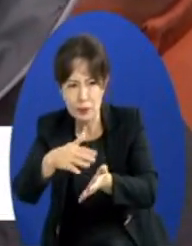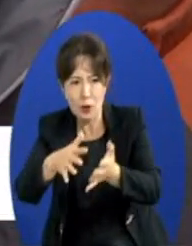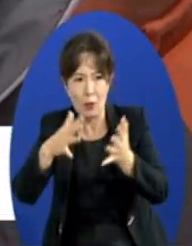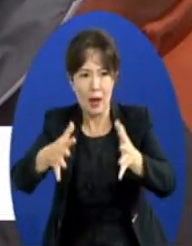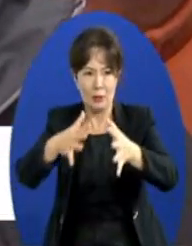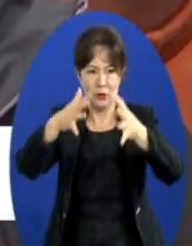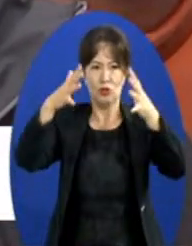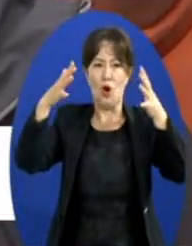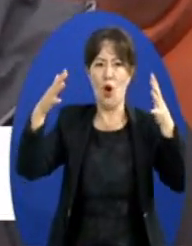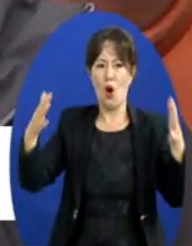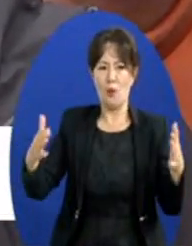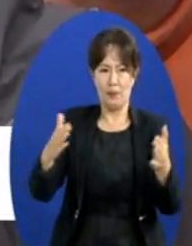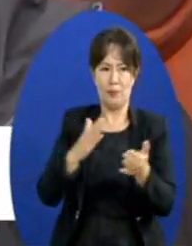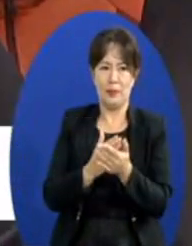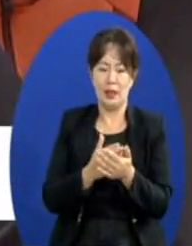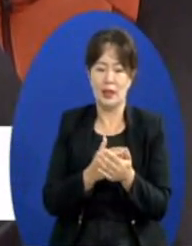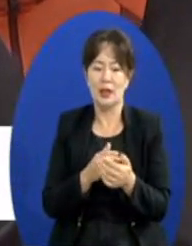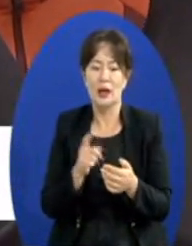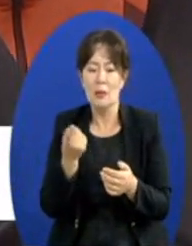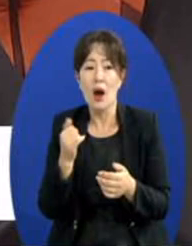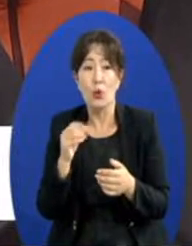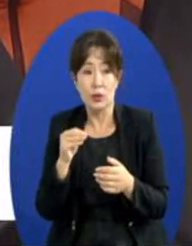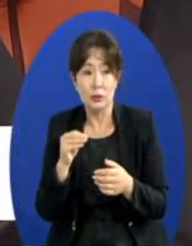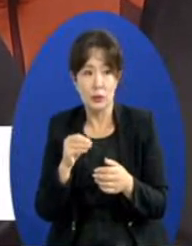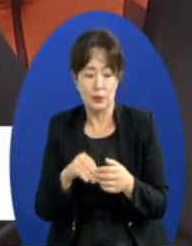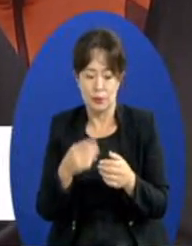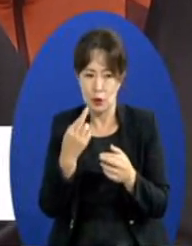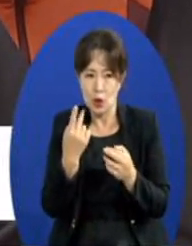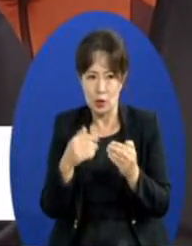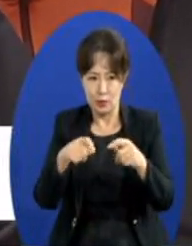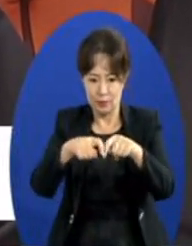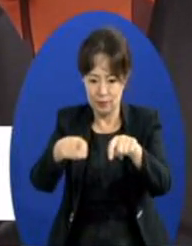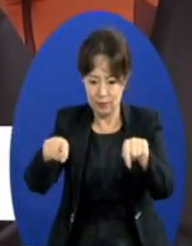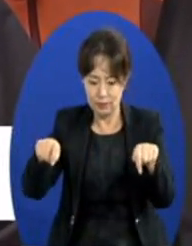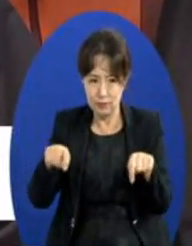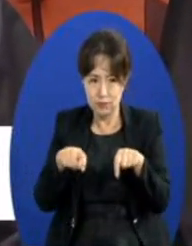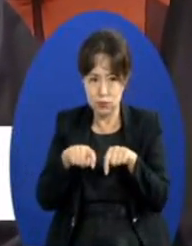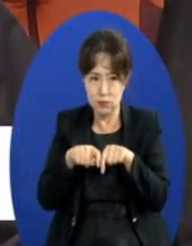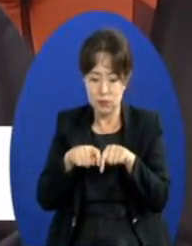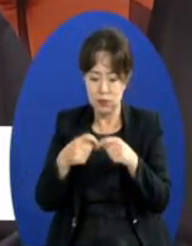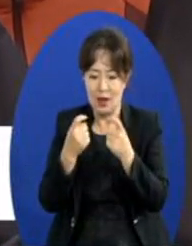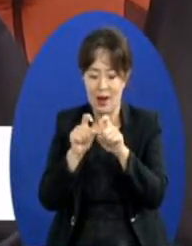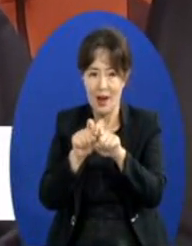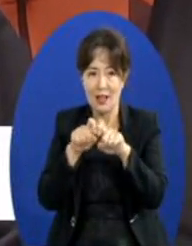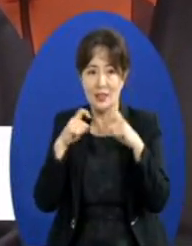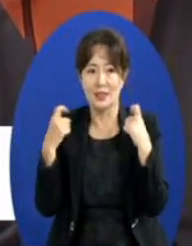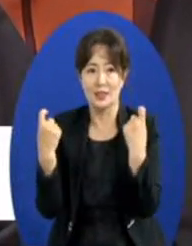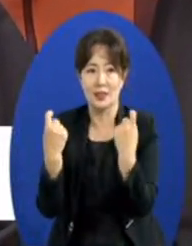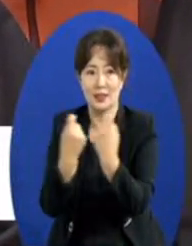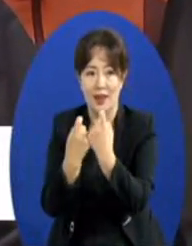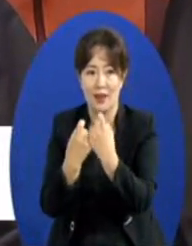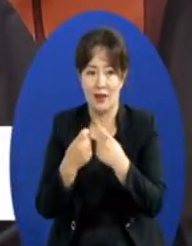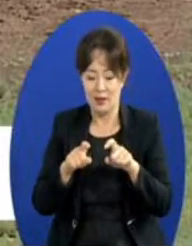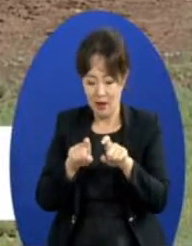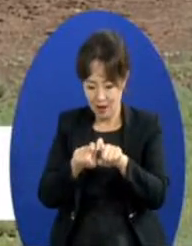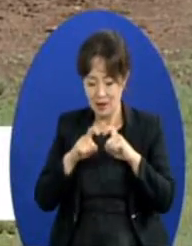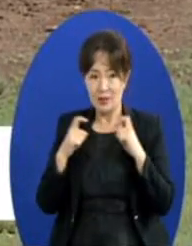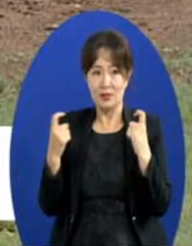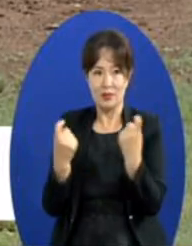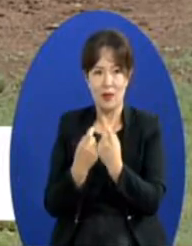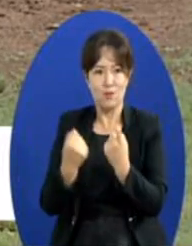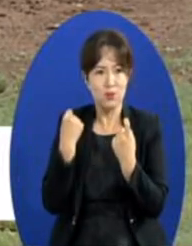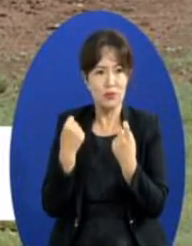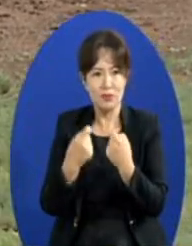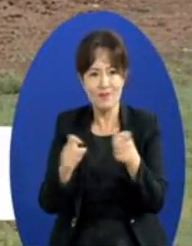нэлээд том байна л та. Харьцангуй том байна. Тэр энэ давхар хэрэмтэй ийм ордон бол бас байхгүй шүү дээ. Одоогоор энэ давхар байхгүй шүү